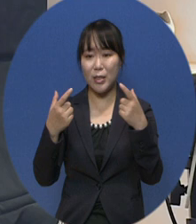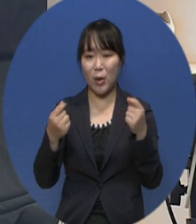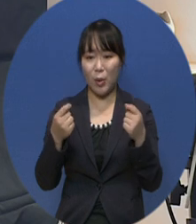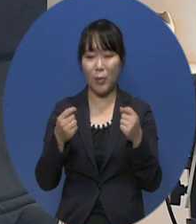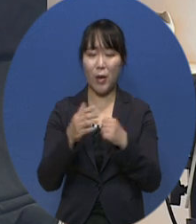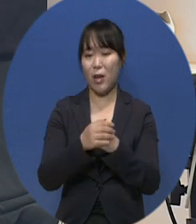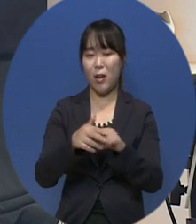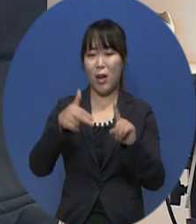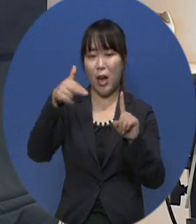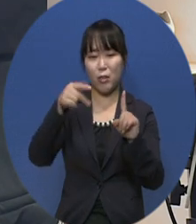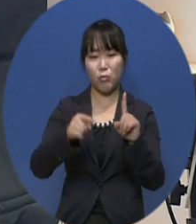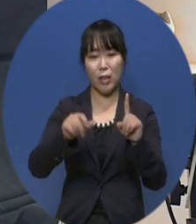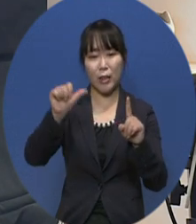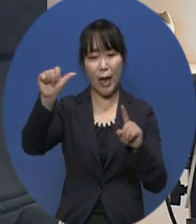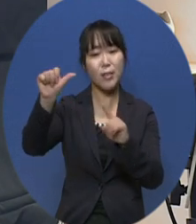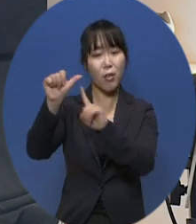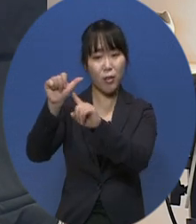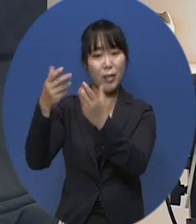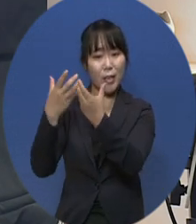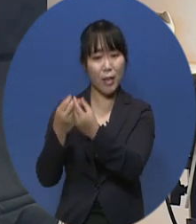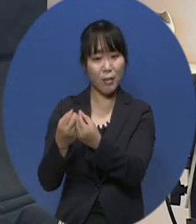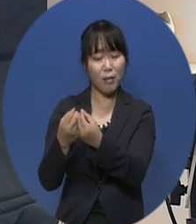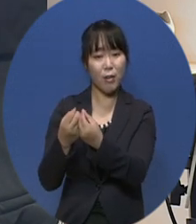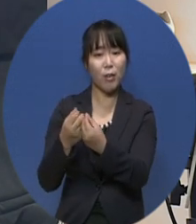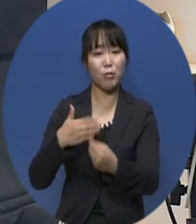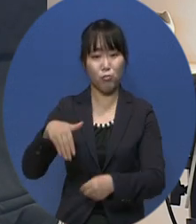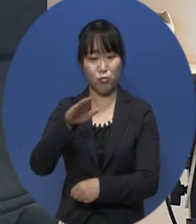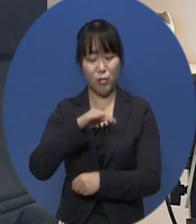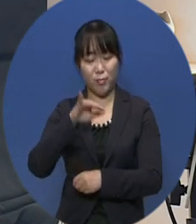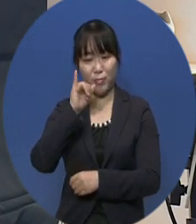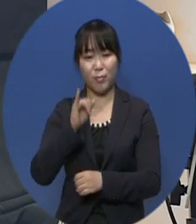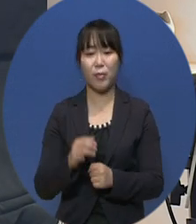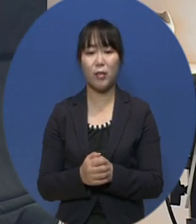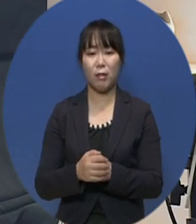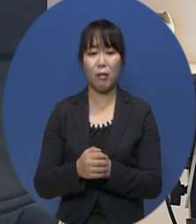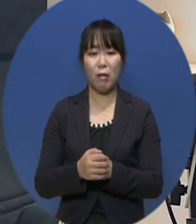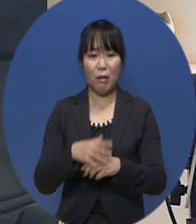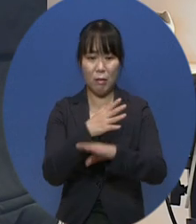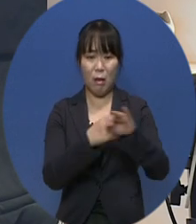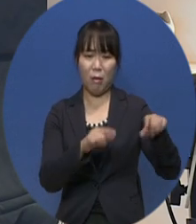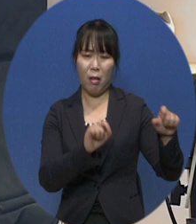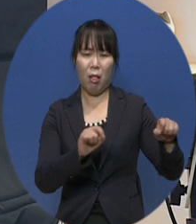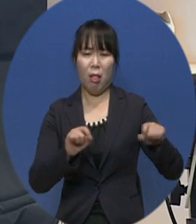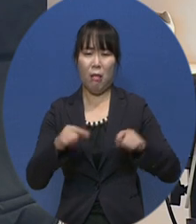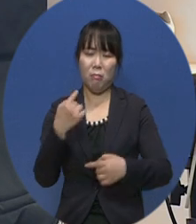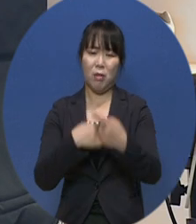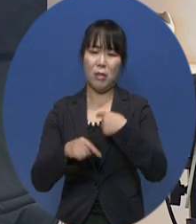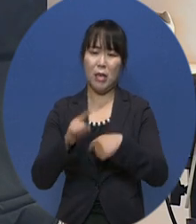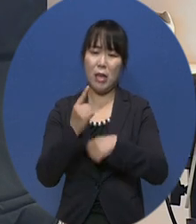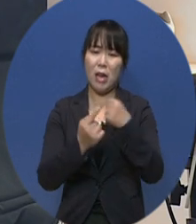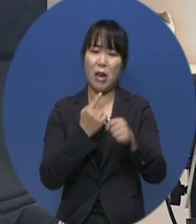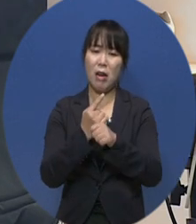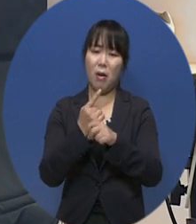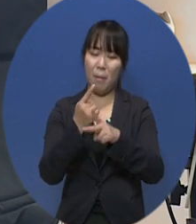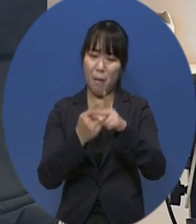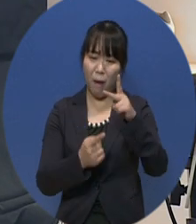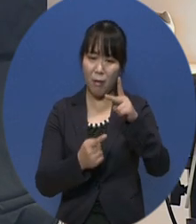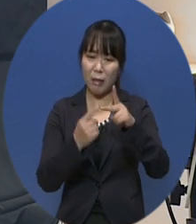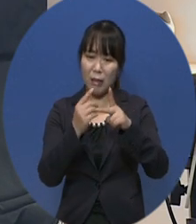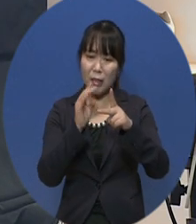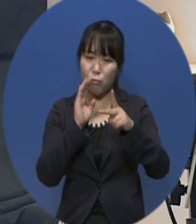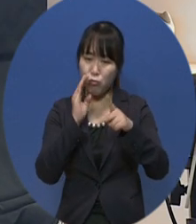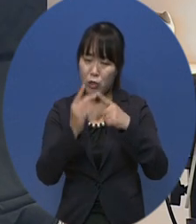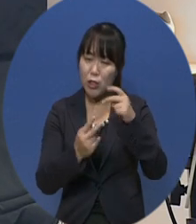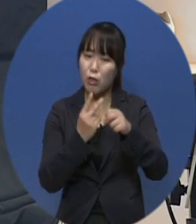주에 다섯 케이스씩 저희가 하고 있는데 그 예약이 밀려서 지금 접수를 해도 1년 반, 2년 뒤에나 그 순서가